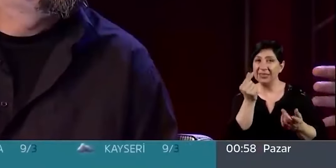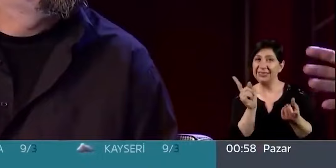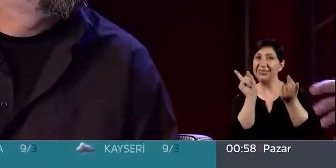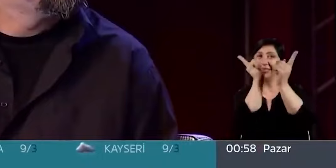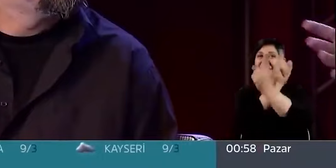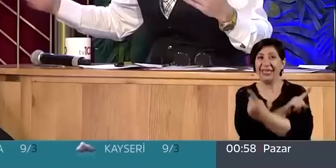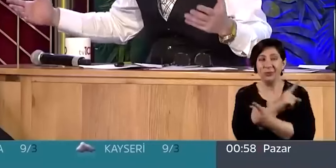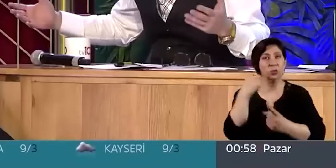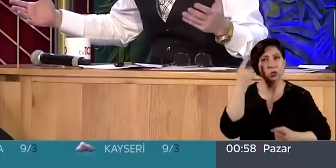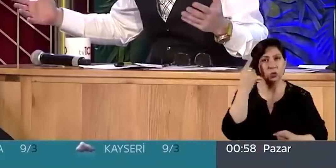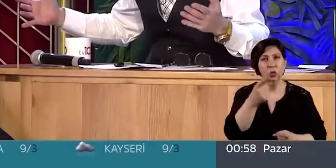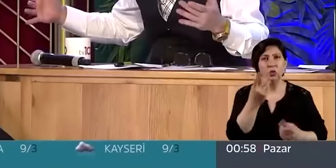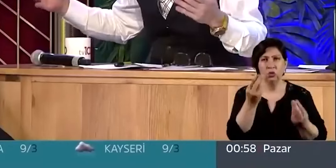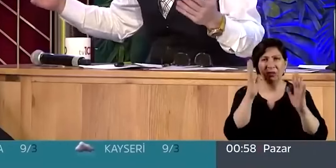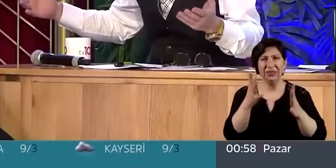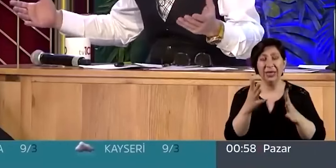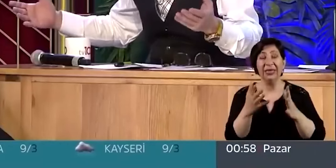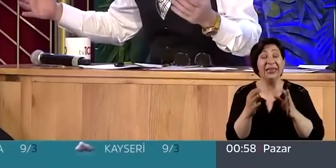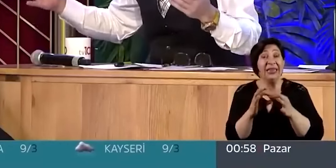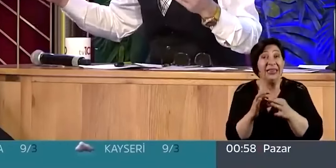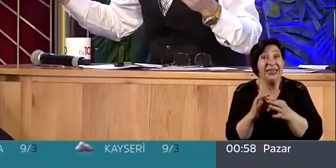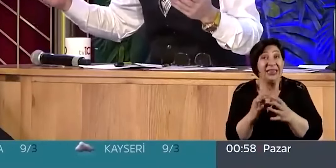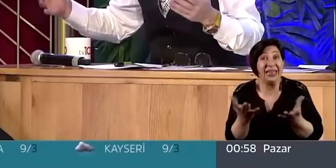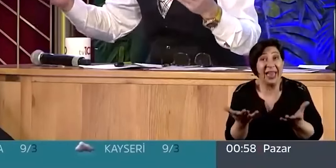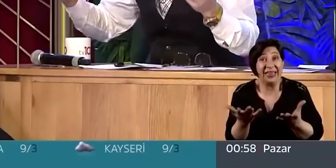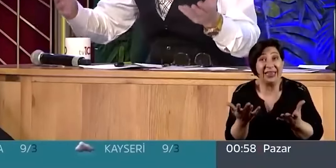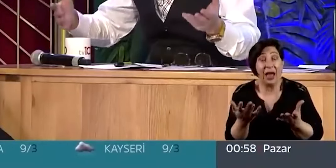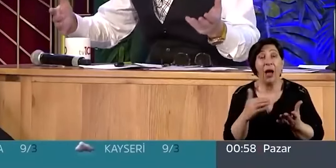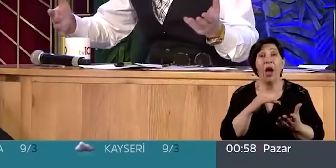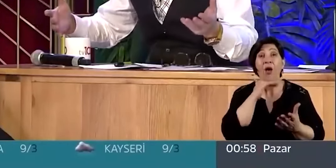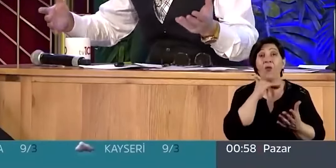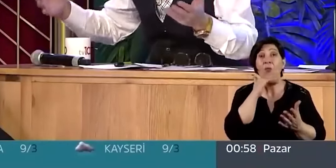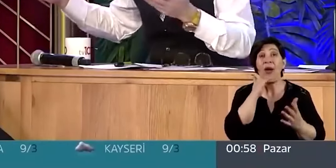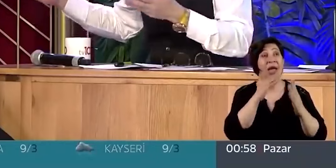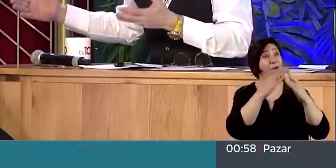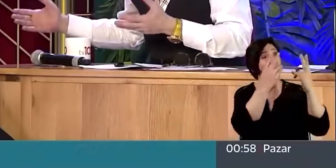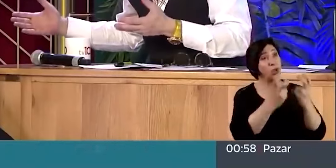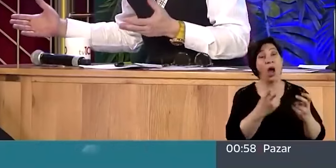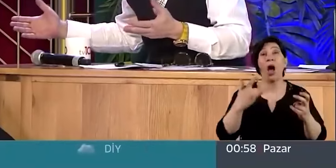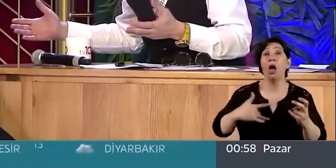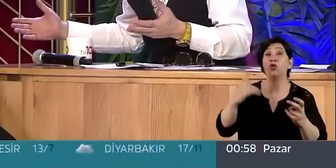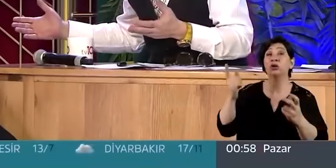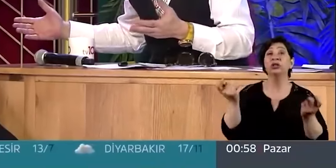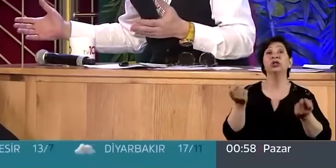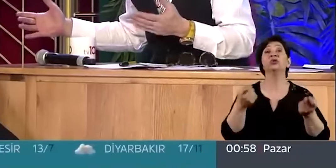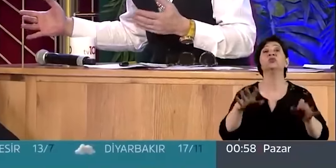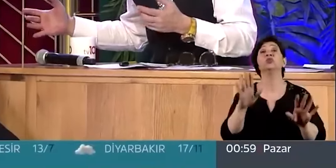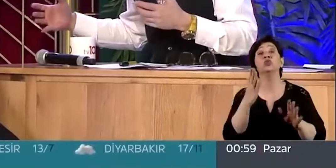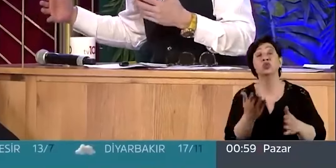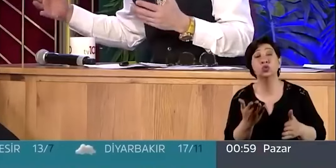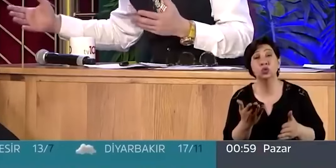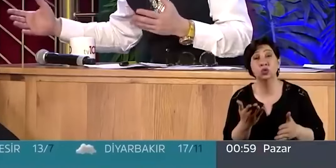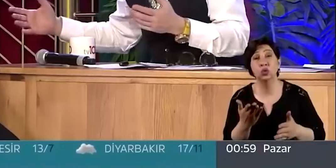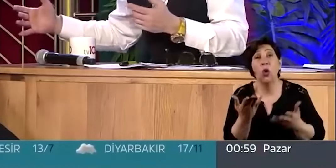tersini düşünün. Hatta birçok kişi bunu düşünsün. Neden Avrupa yakasında oturup Anadolu yakasında çalışmıyorsunuz?